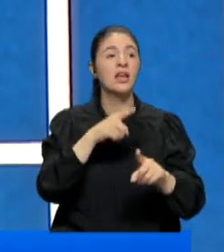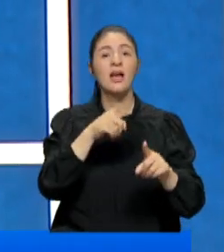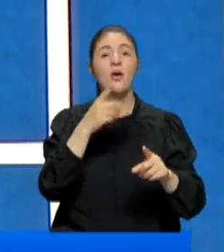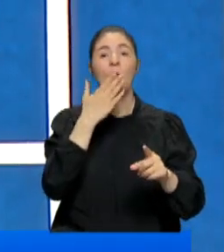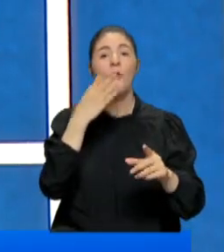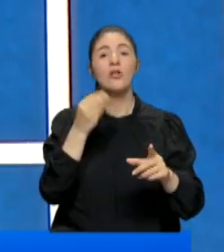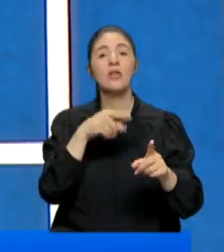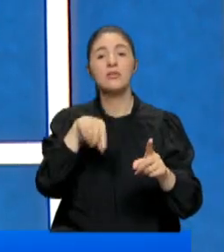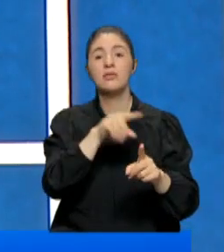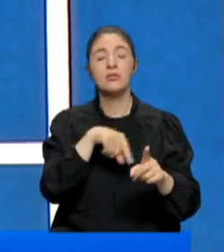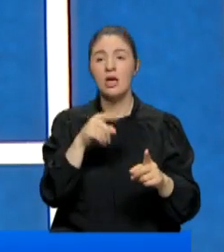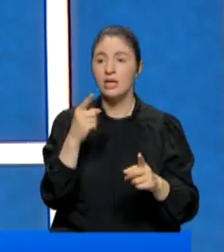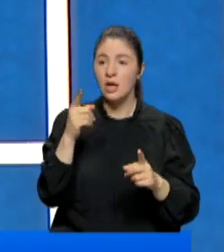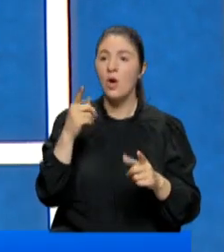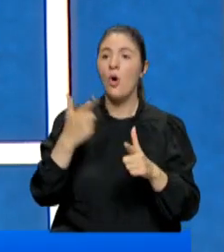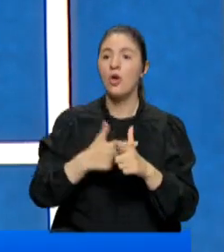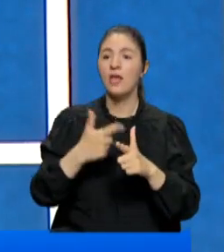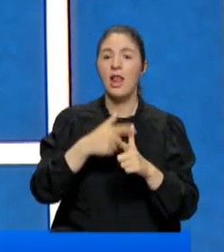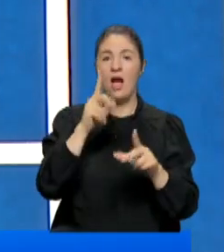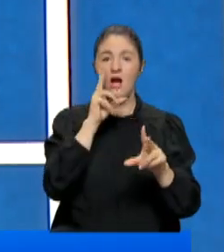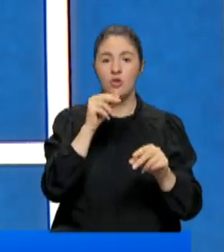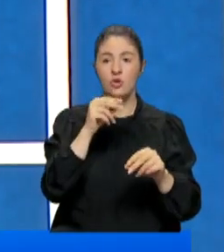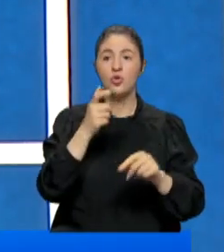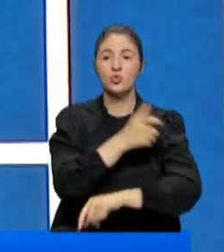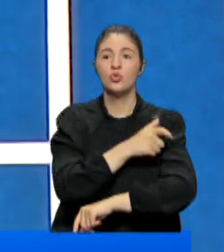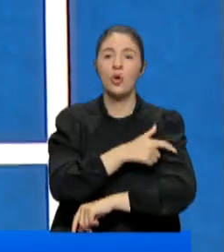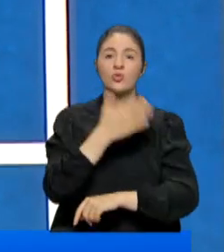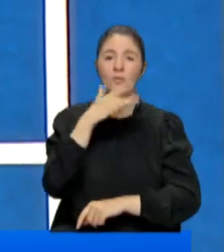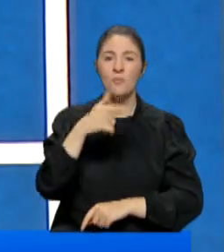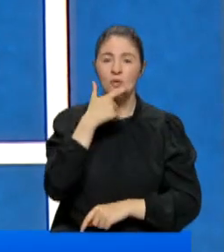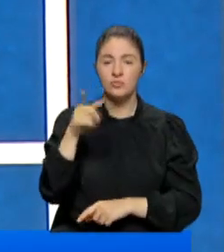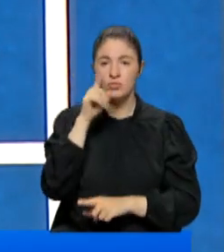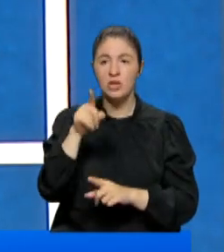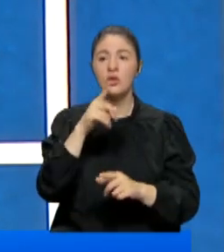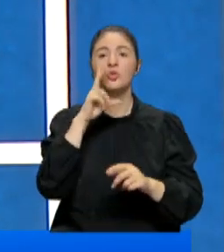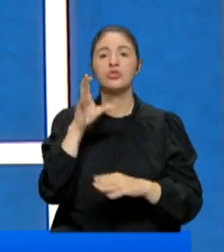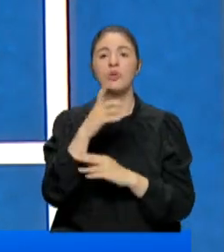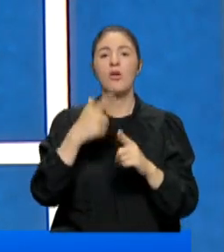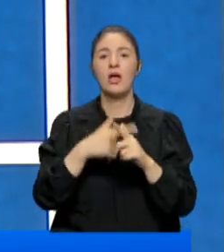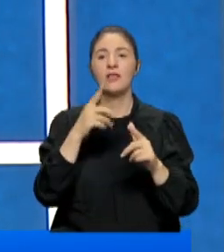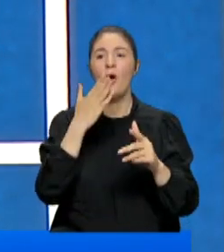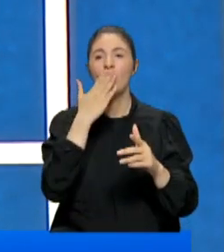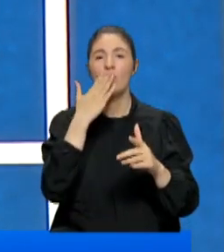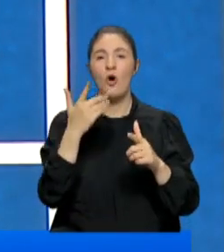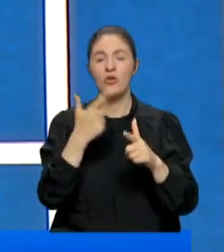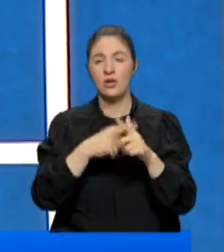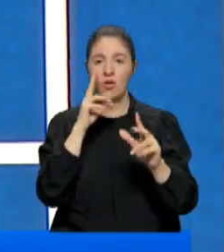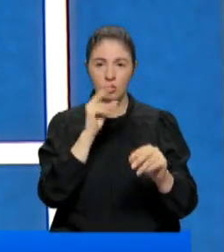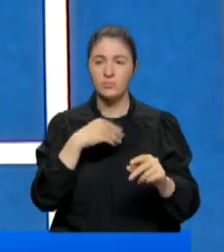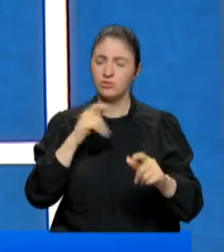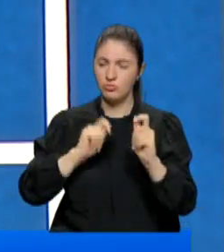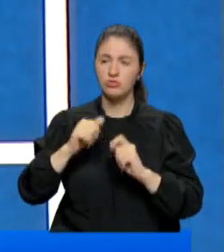da yine uygulama otelinde kalıyorlar onlar. Yurtları yok şu anda Bodrum'da ama olacak, yapacağız yakında. Ve oradan